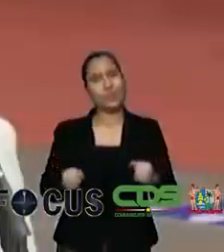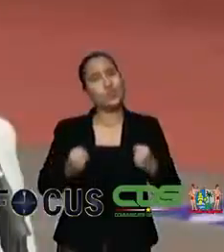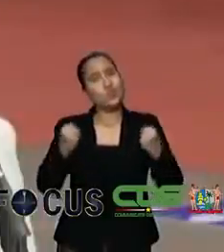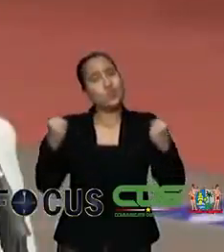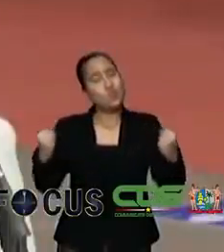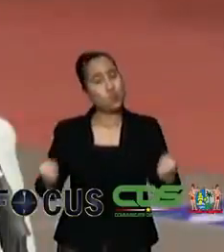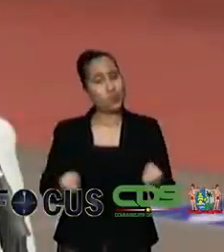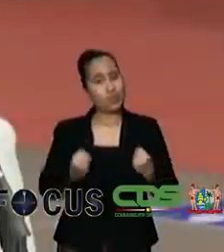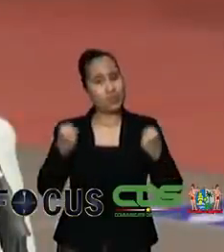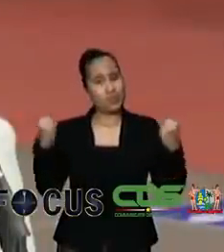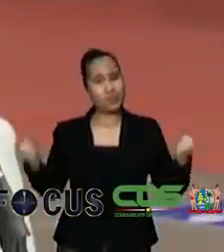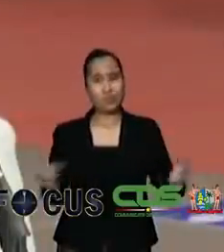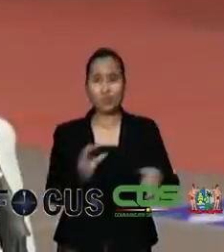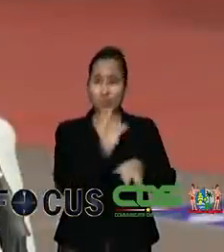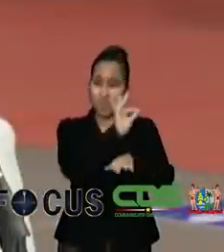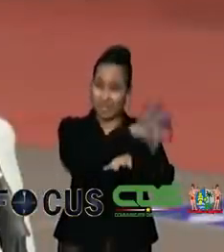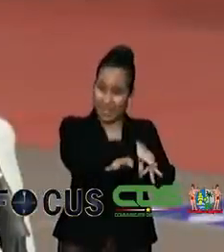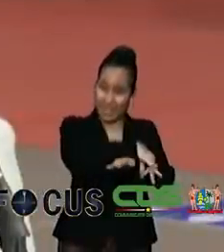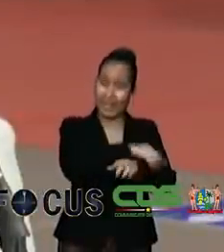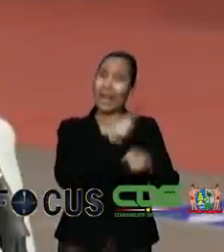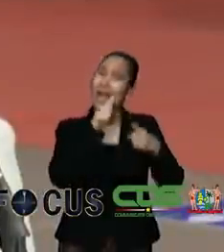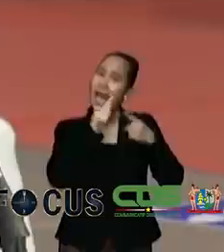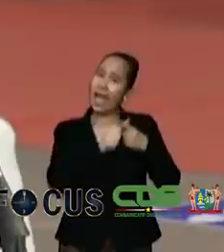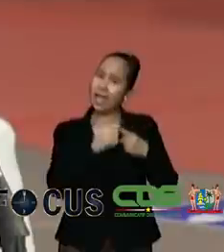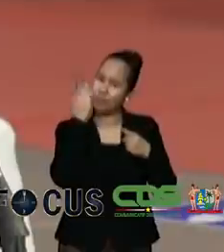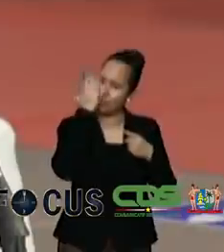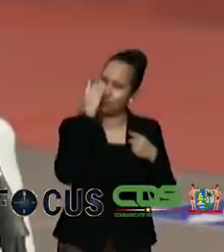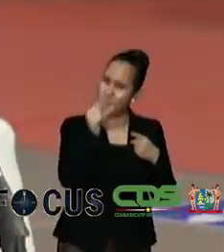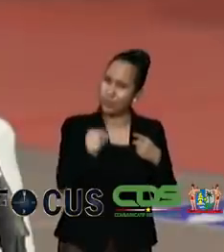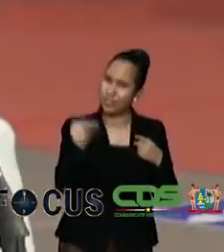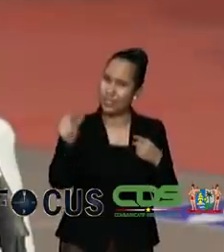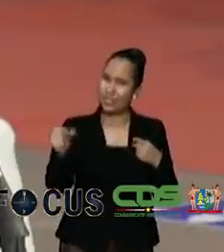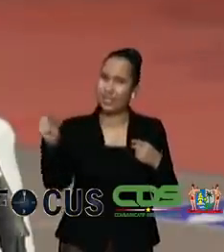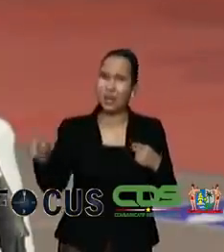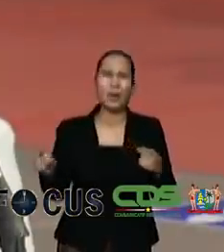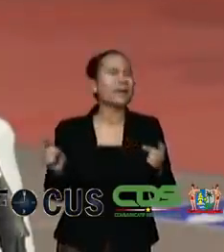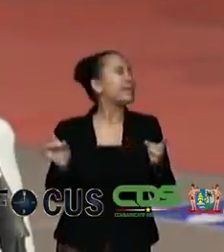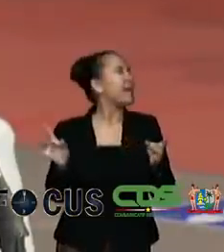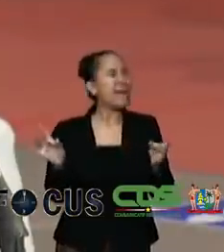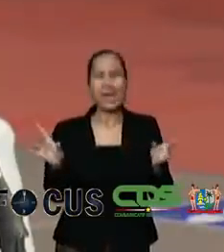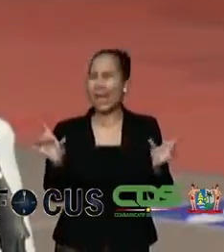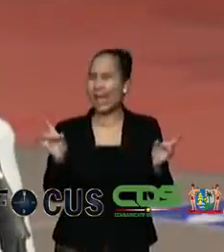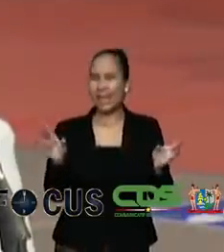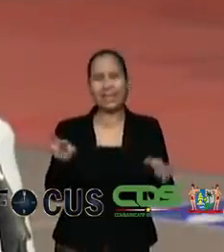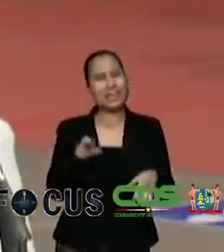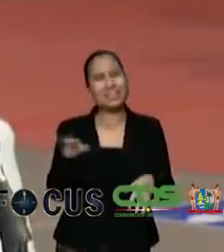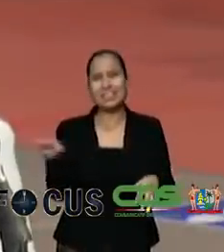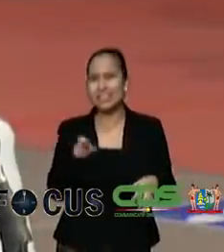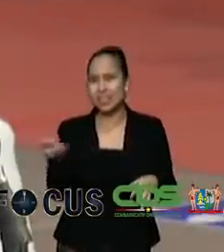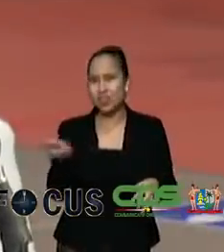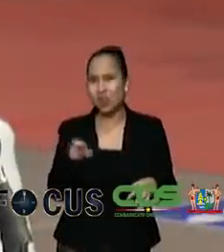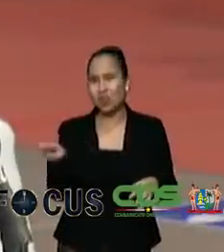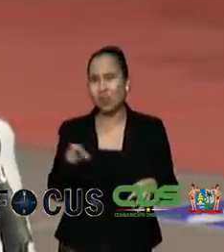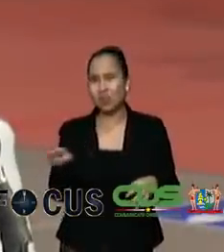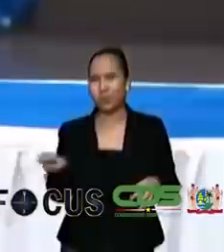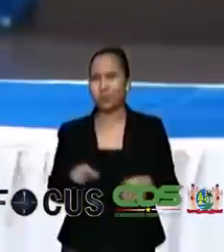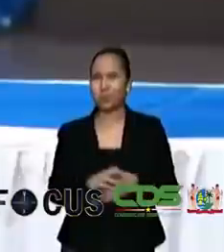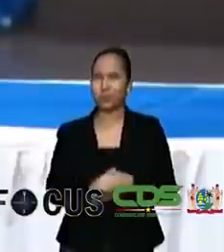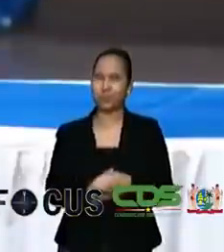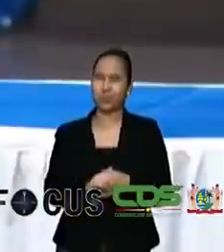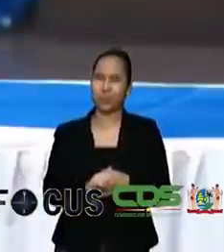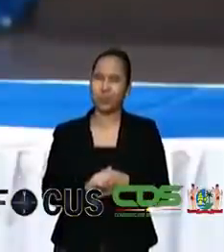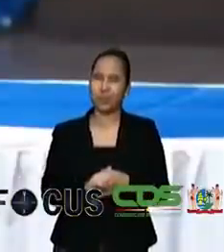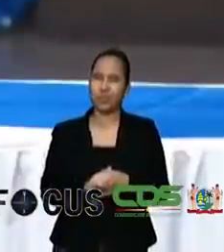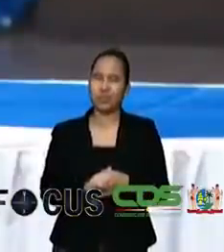zowel voor de leerkracht als voor de leerlingen. En we kunnen geen enkel risico nemen. Wereldwijd hebben we gezien dat openstellen van